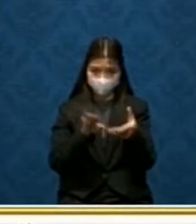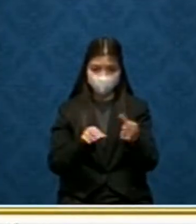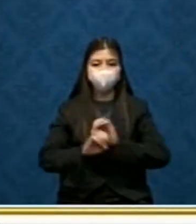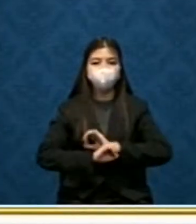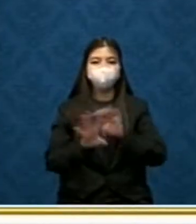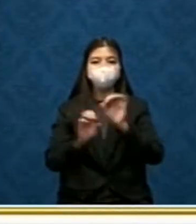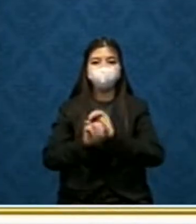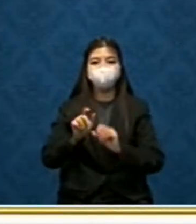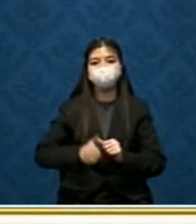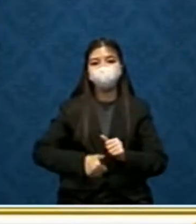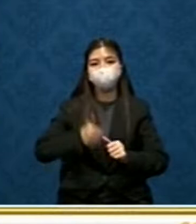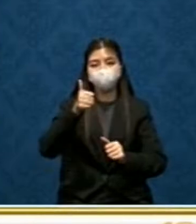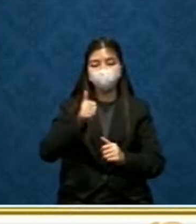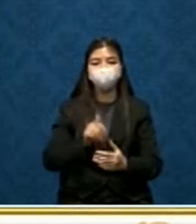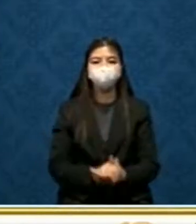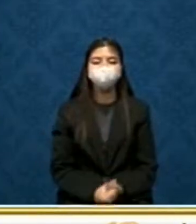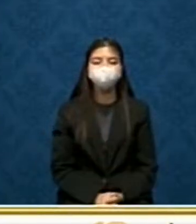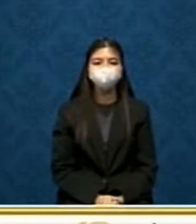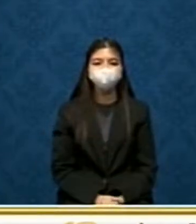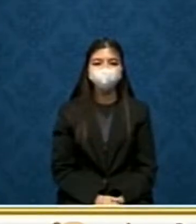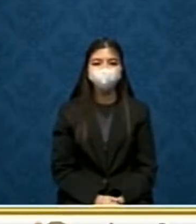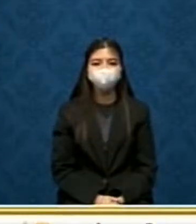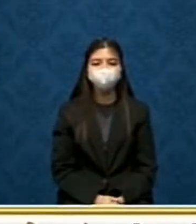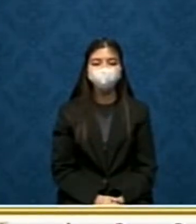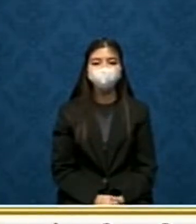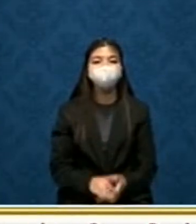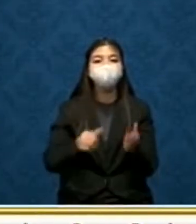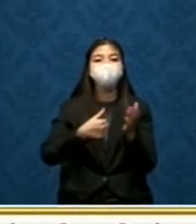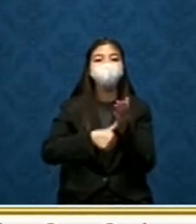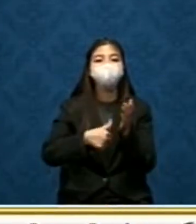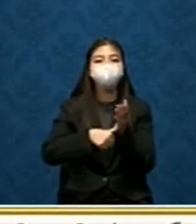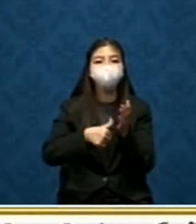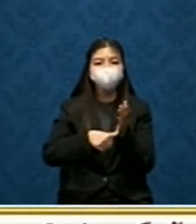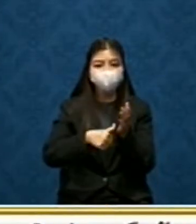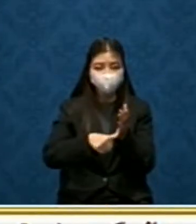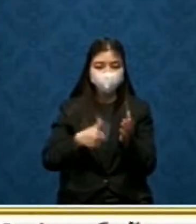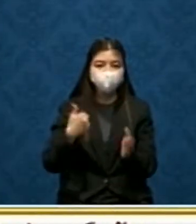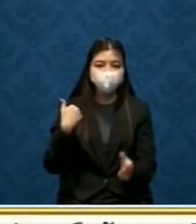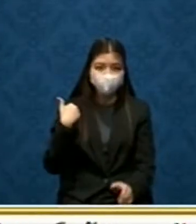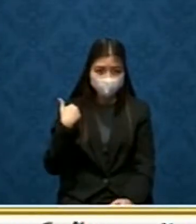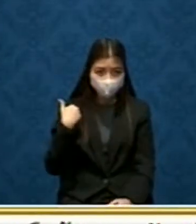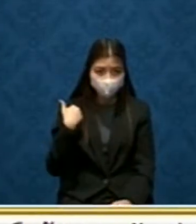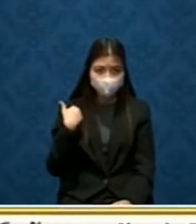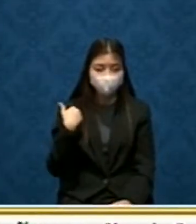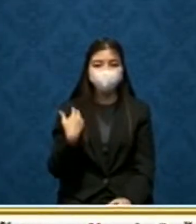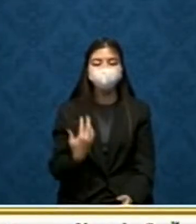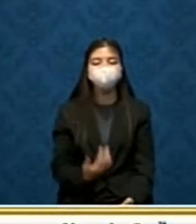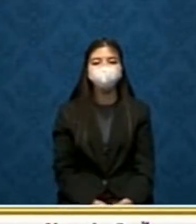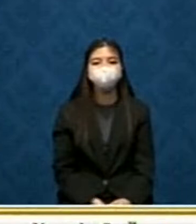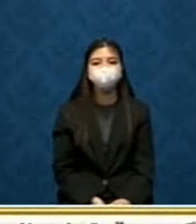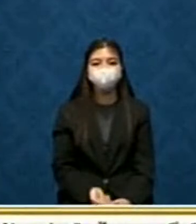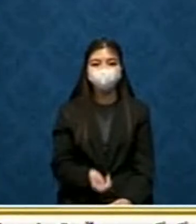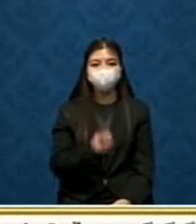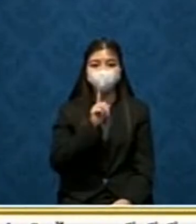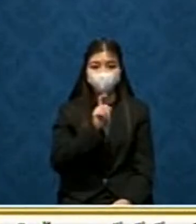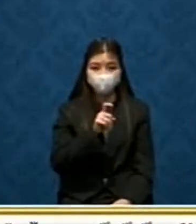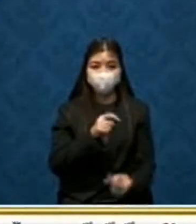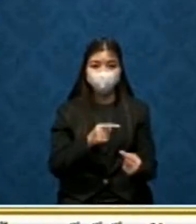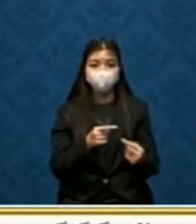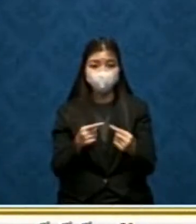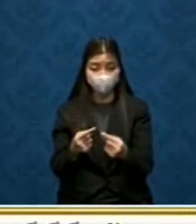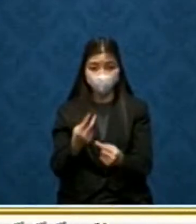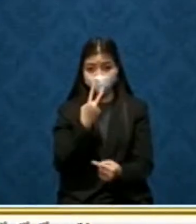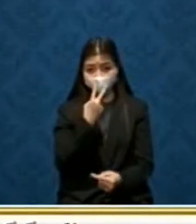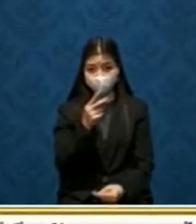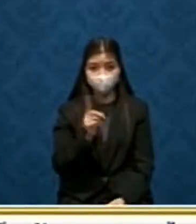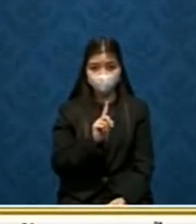เกakraนที่สุดมีปัยเศรษไม่ใชมปัเศรษซึงจะต้องถามท่านต่อดูกรณ